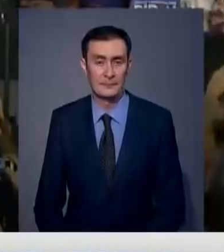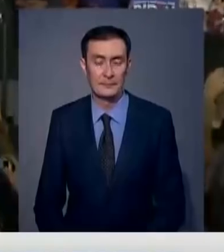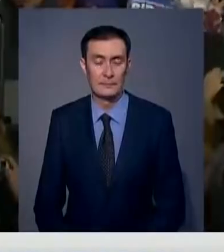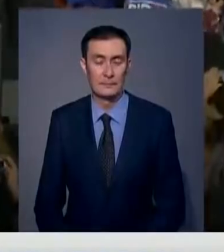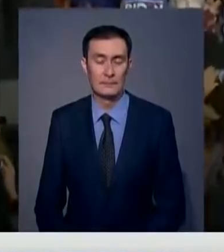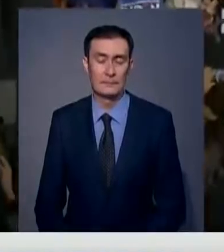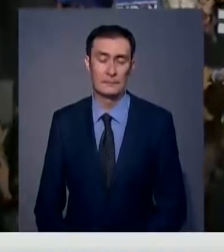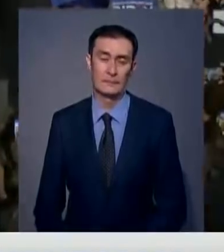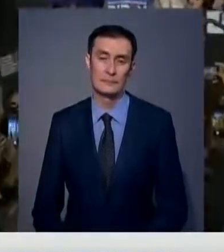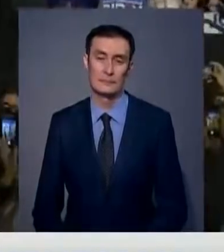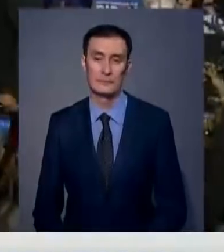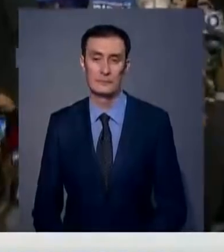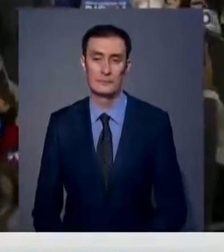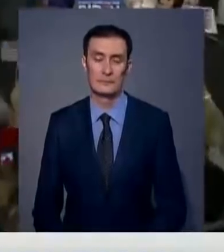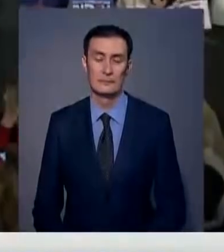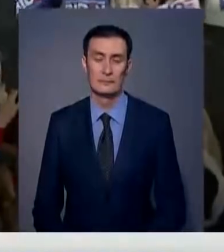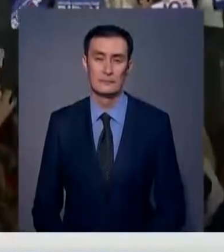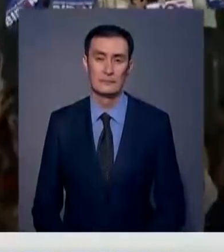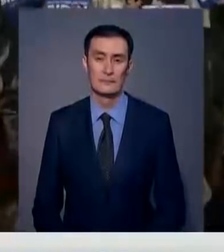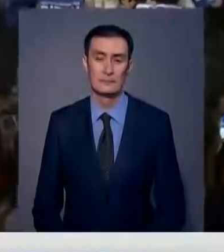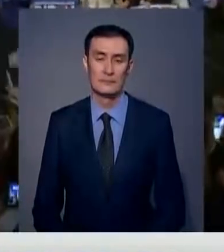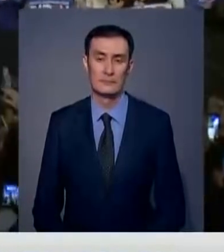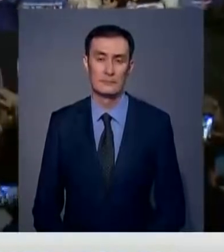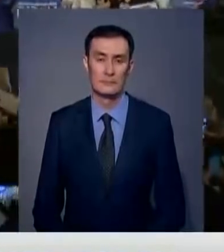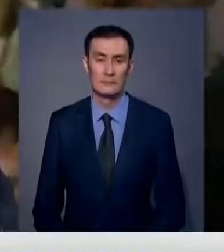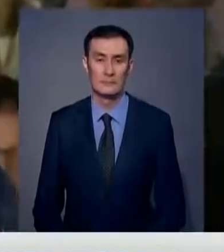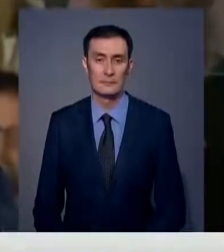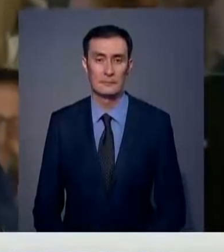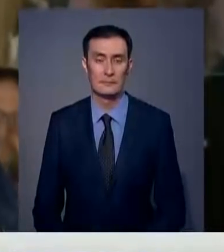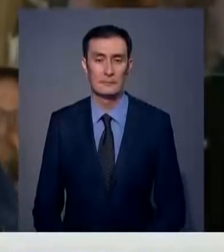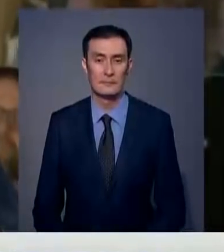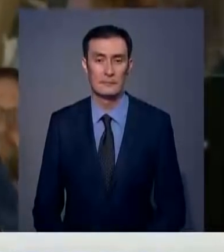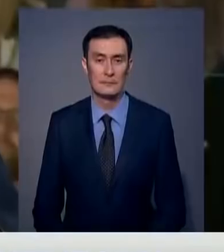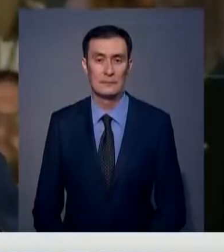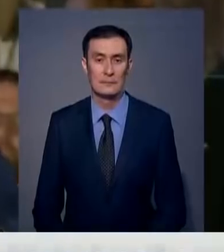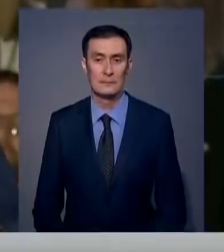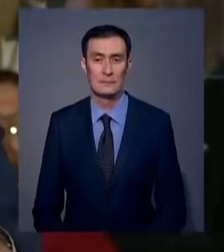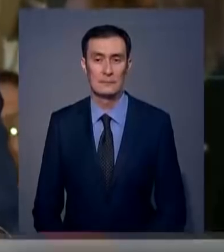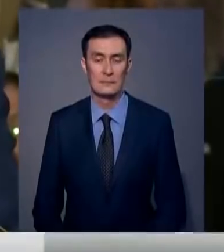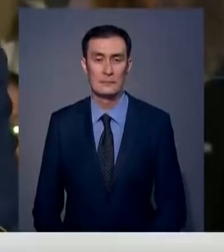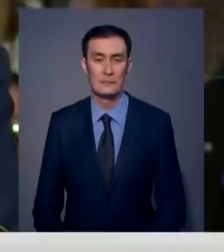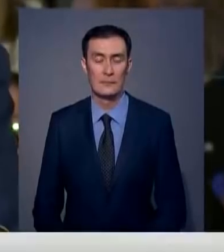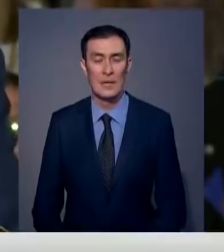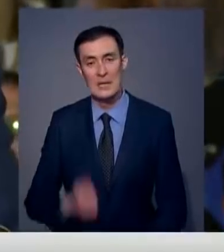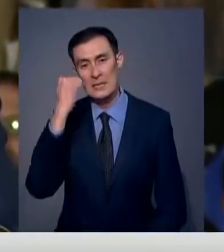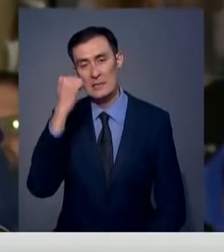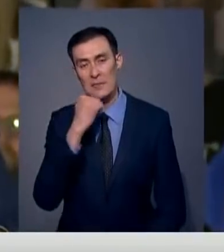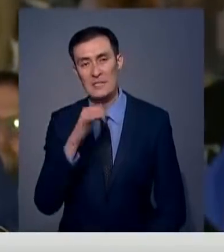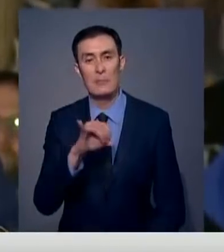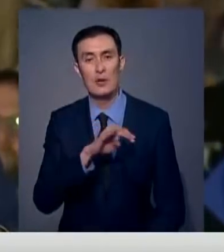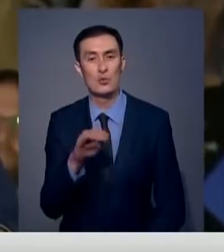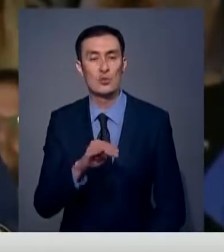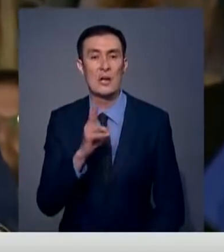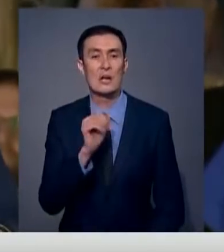Thank you, South Carolina. All those you Спасибо, Южная